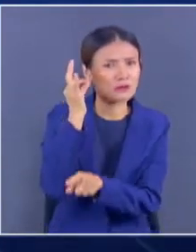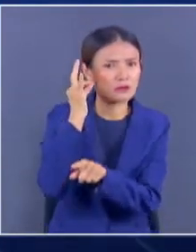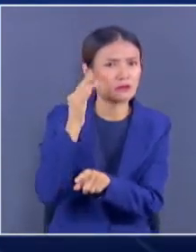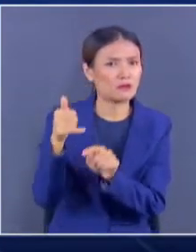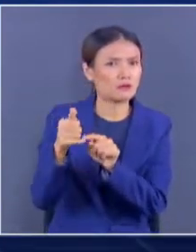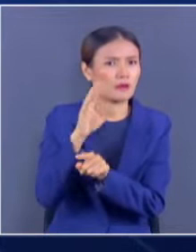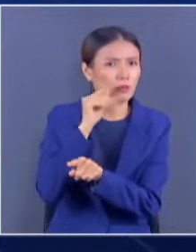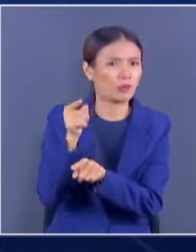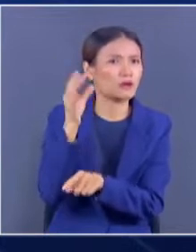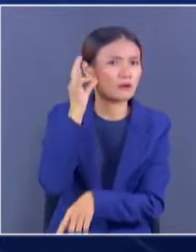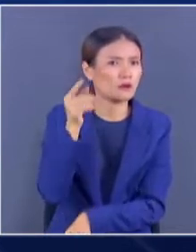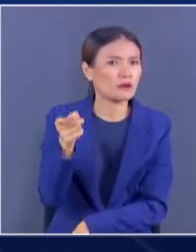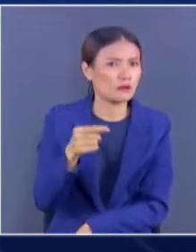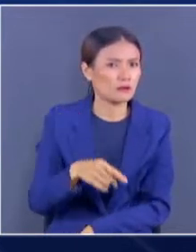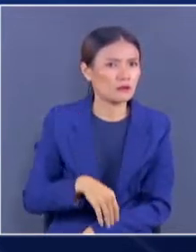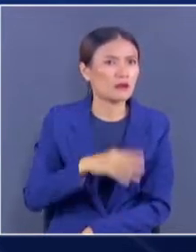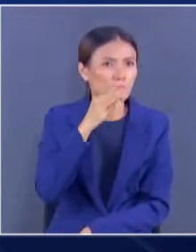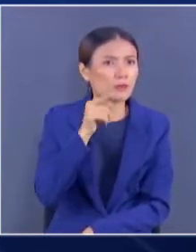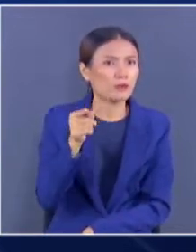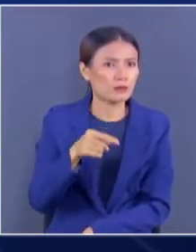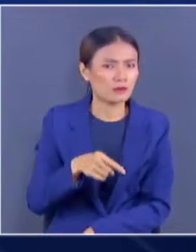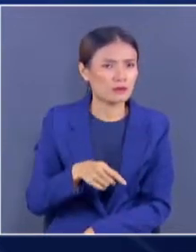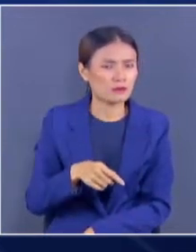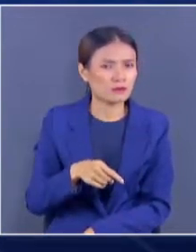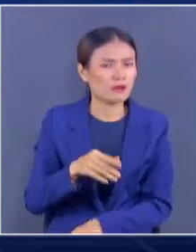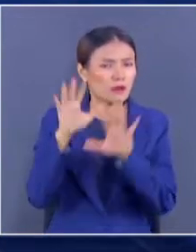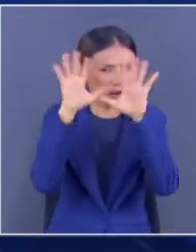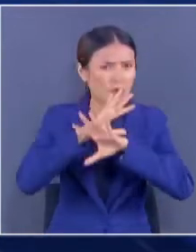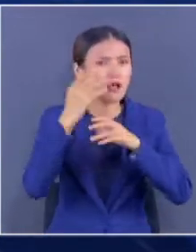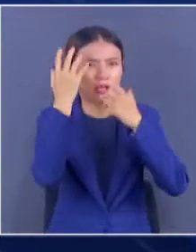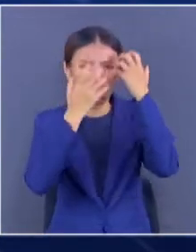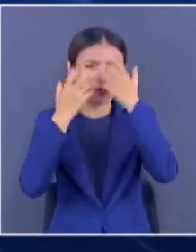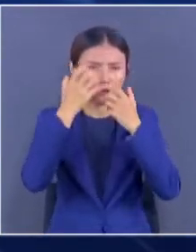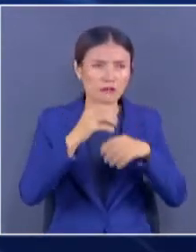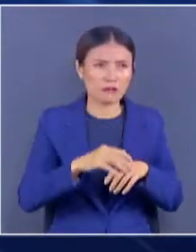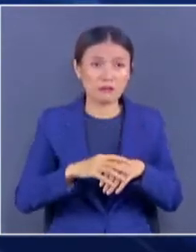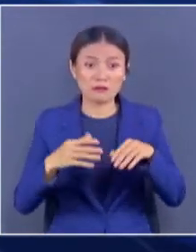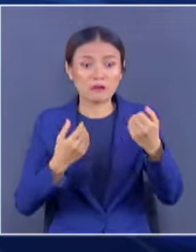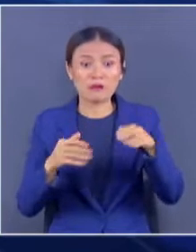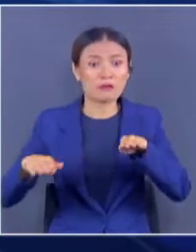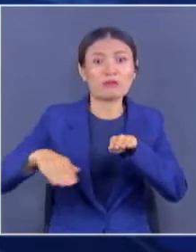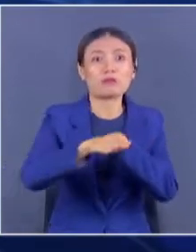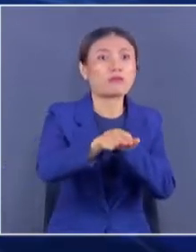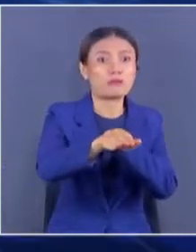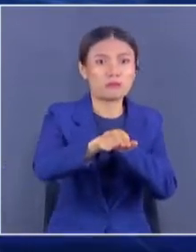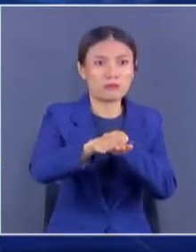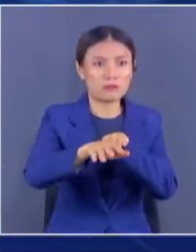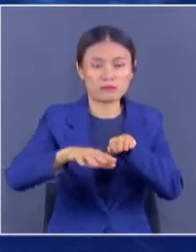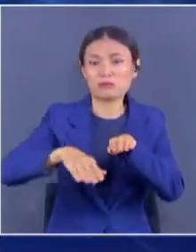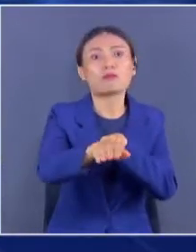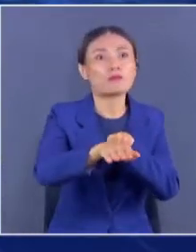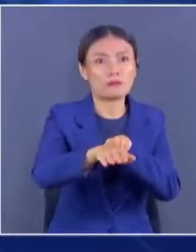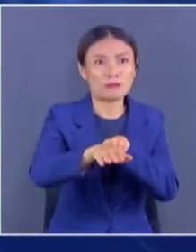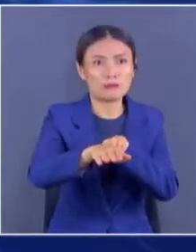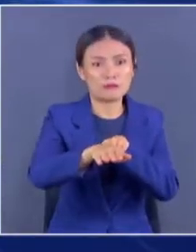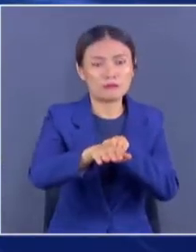มคิดว่าเมาไหม โอ้ ดูลิ้นแข็งๆนะ แล้วดูจอดอย่างนี้เลยจอดอย่างนี้เลย ใช่จอดอย่างนี้เลยแล้วก็ล